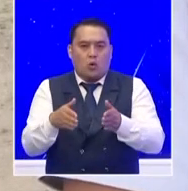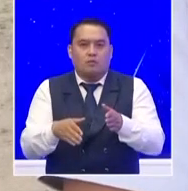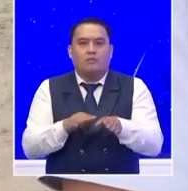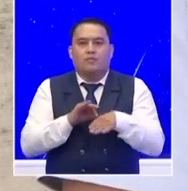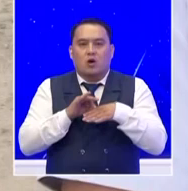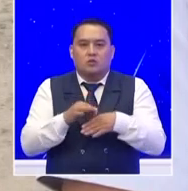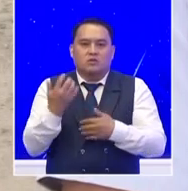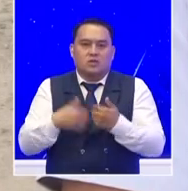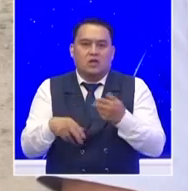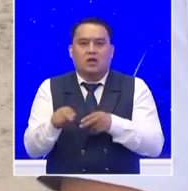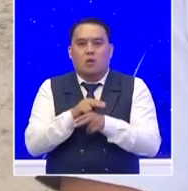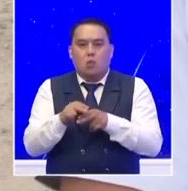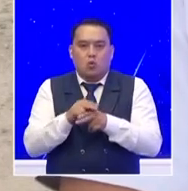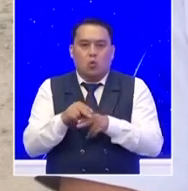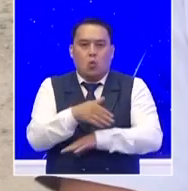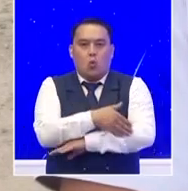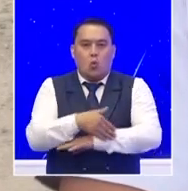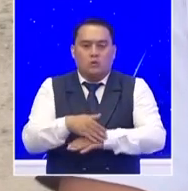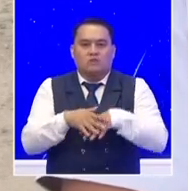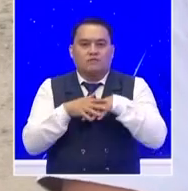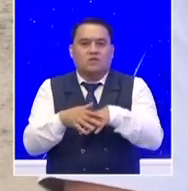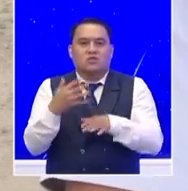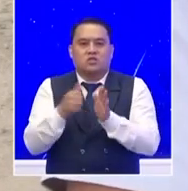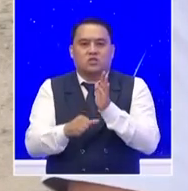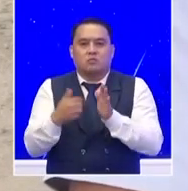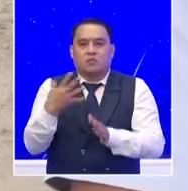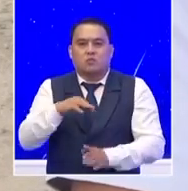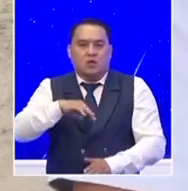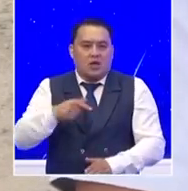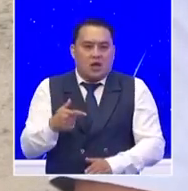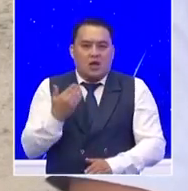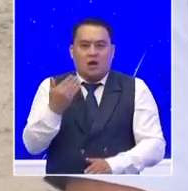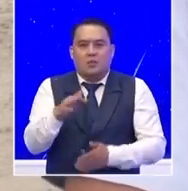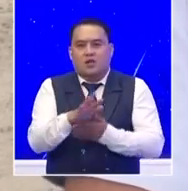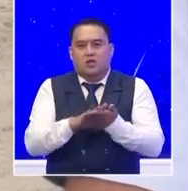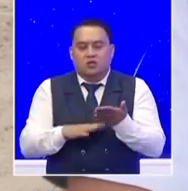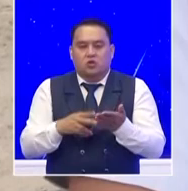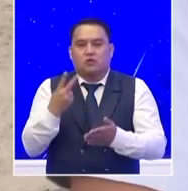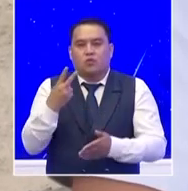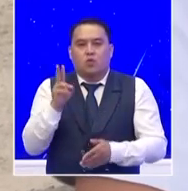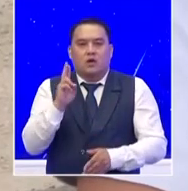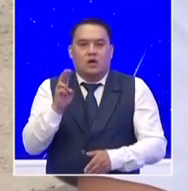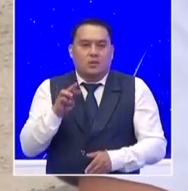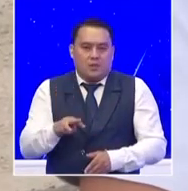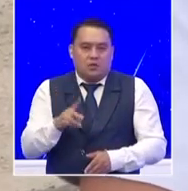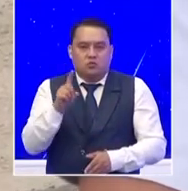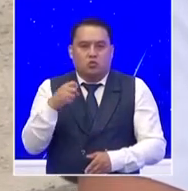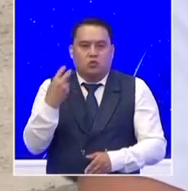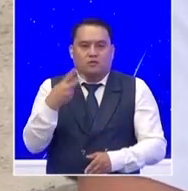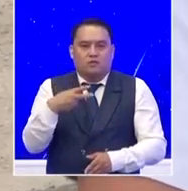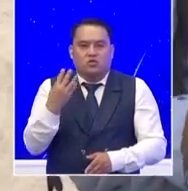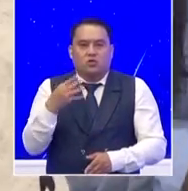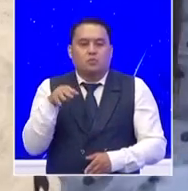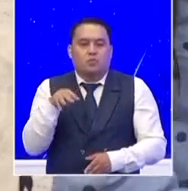пройдет средний ремонт. Только на эту улицу выделено 65 миллионов тенге. Ее протяженность более 2 километров 124